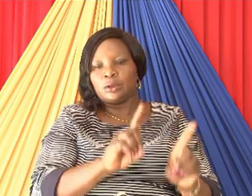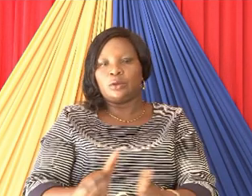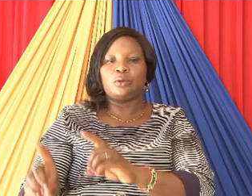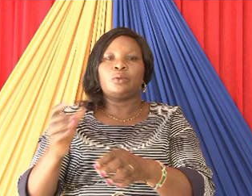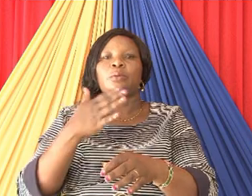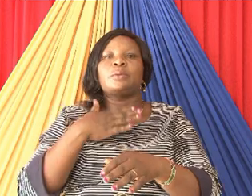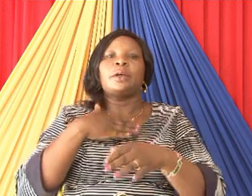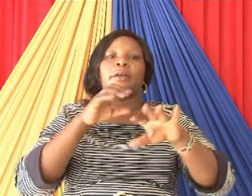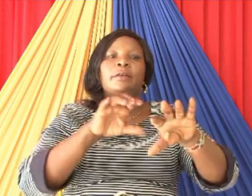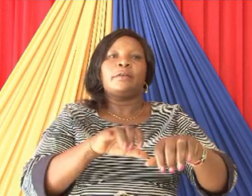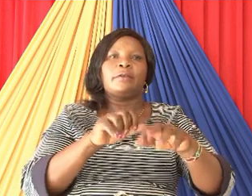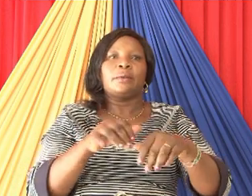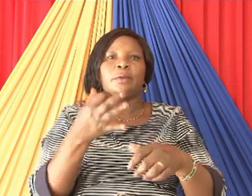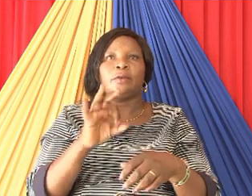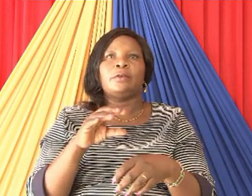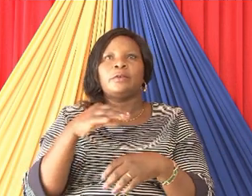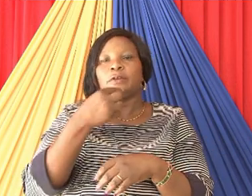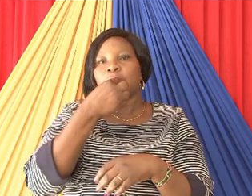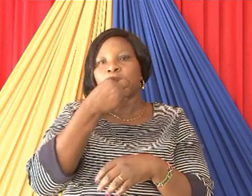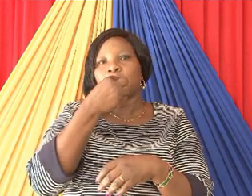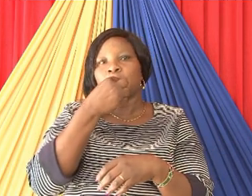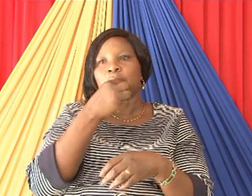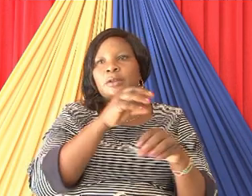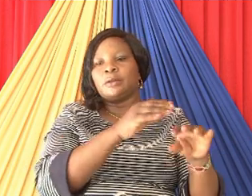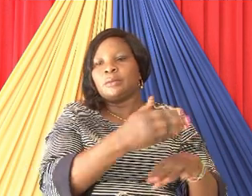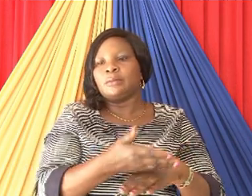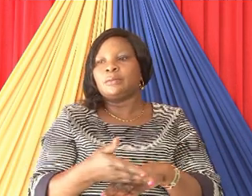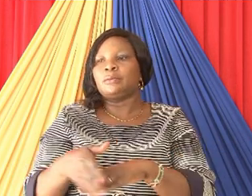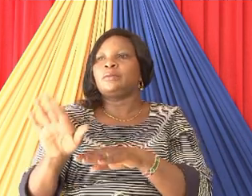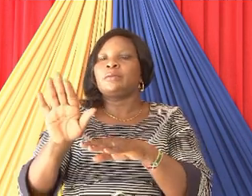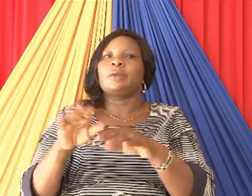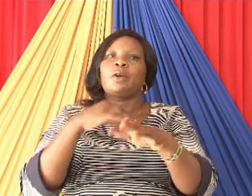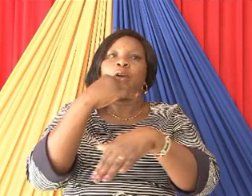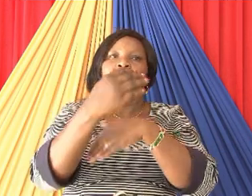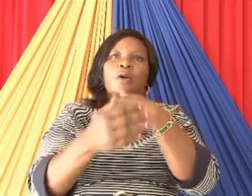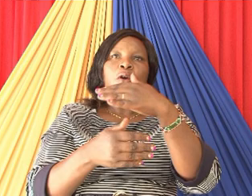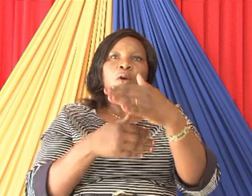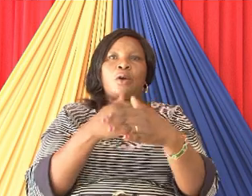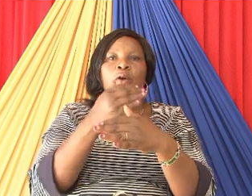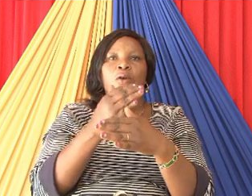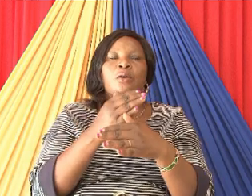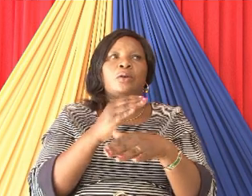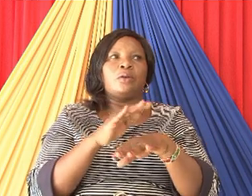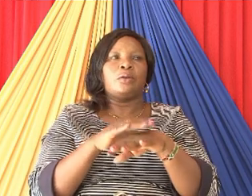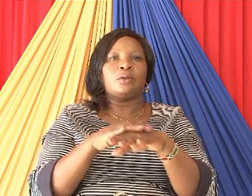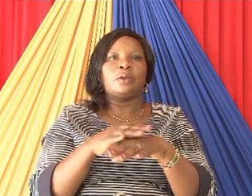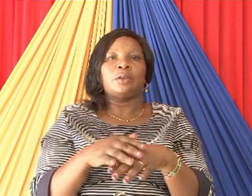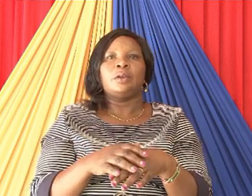la mzabibu. Nitaondoa kitalu chake, nalo